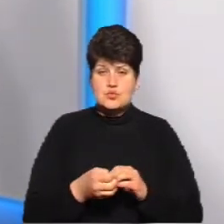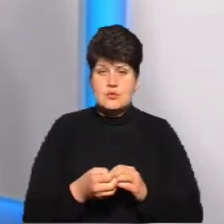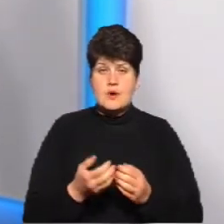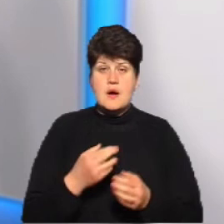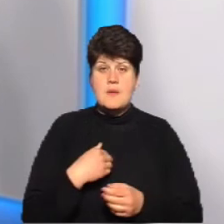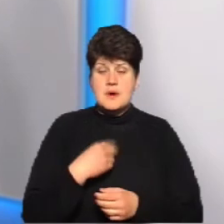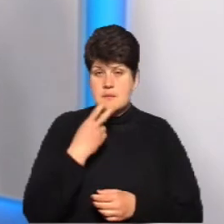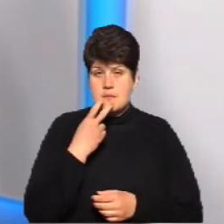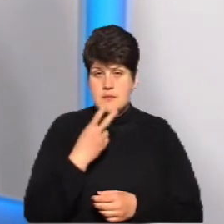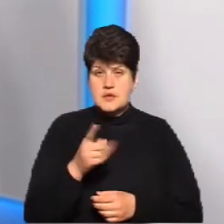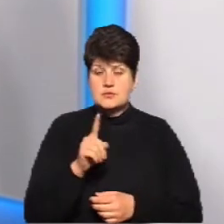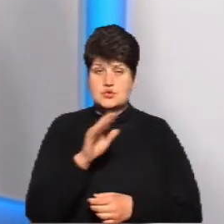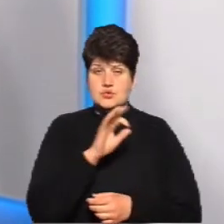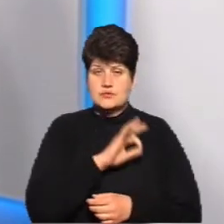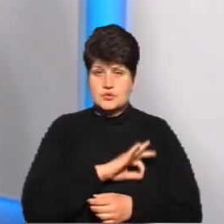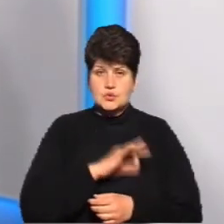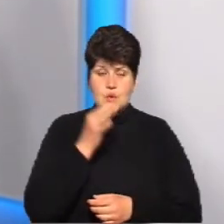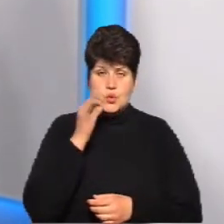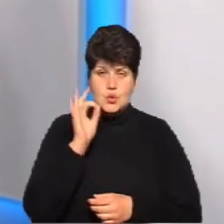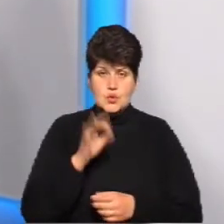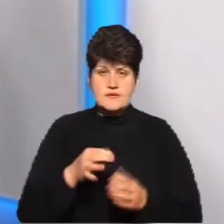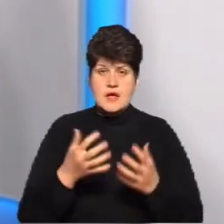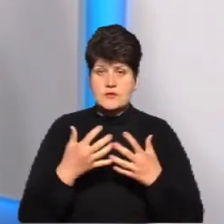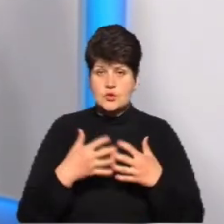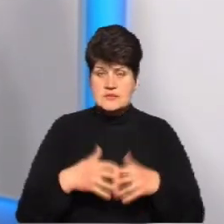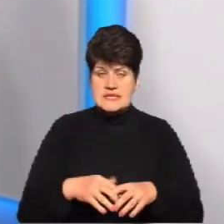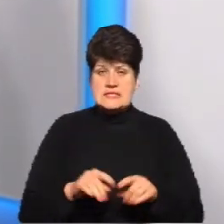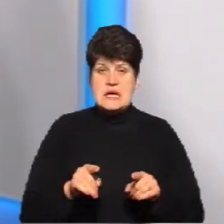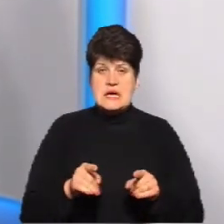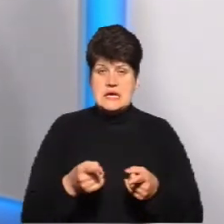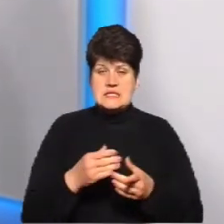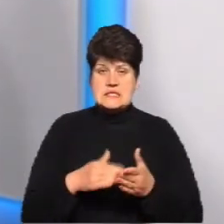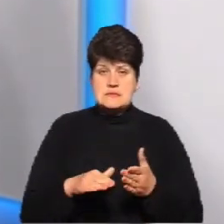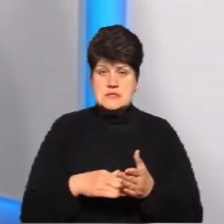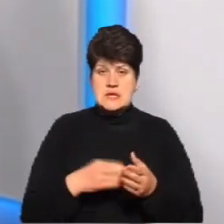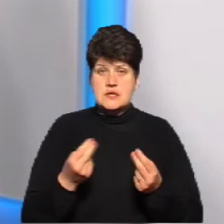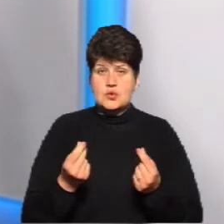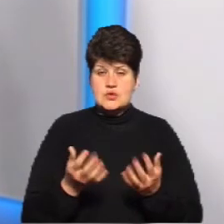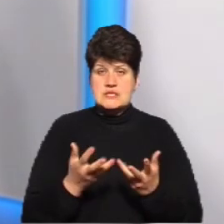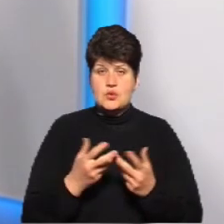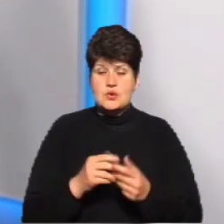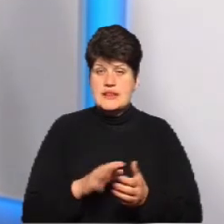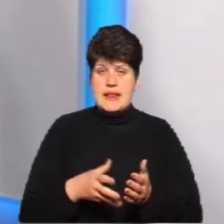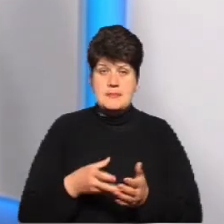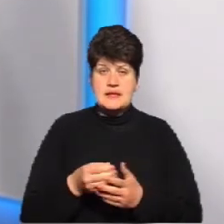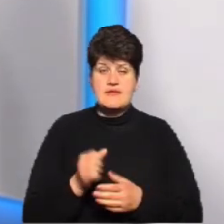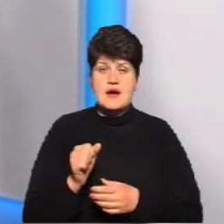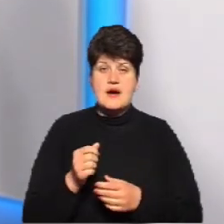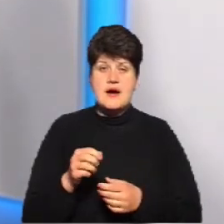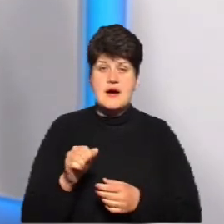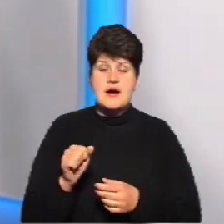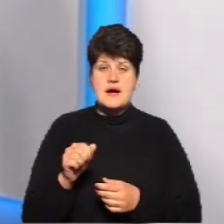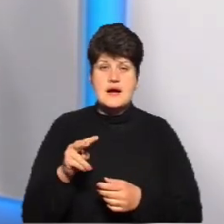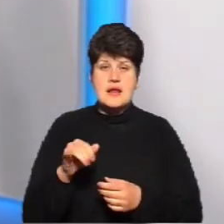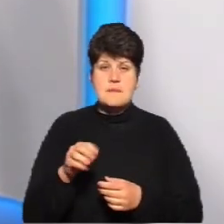що використовуючи досвід автоматизації арешту і списання коштів з рахунків неплатників аліментів, вони аж на 6-му